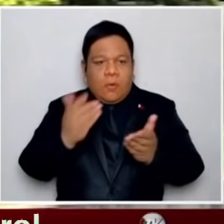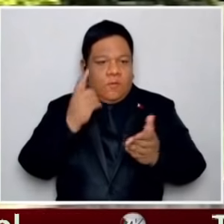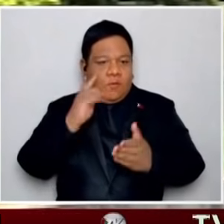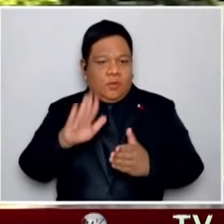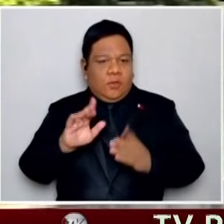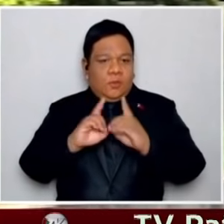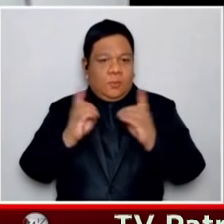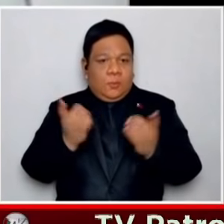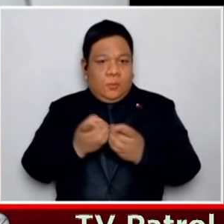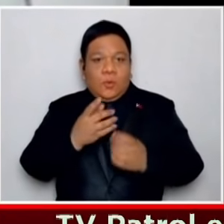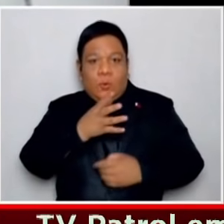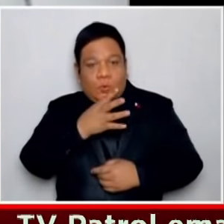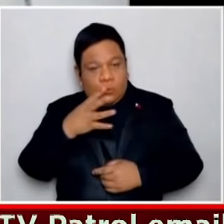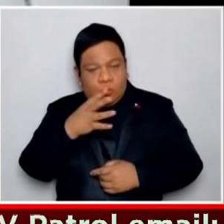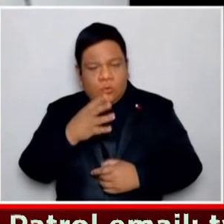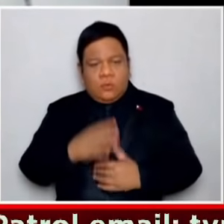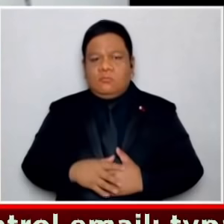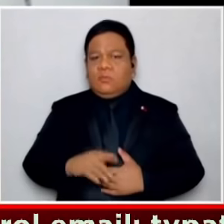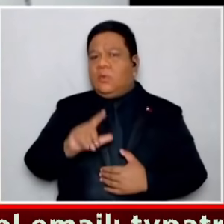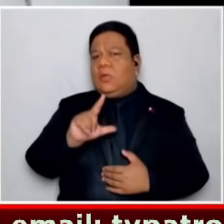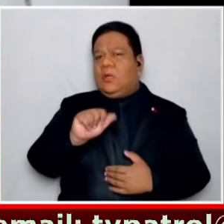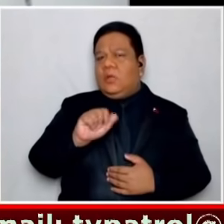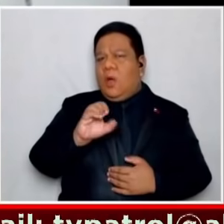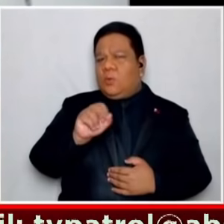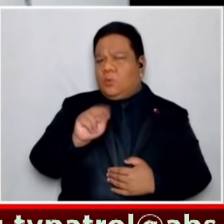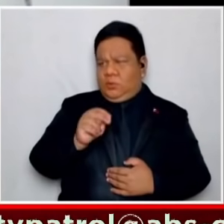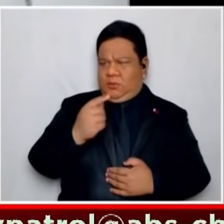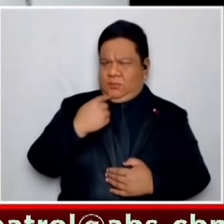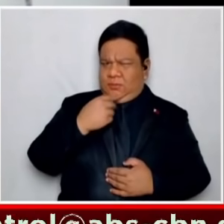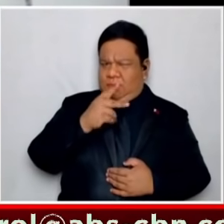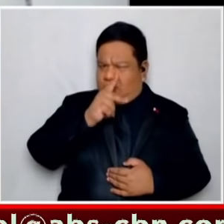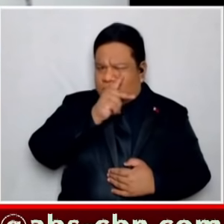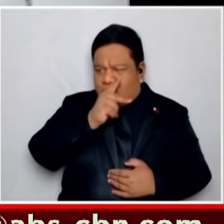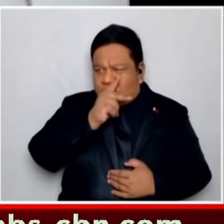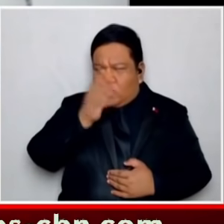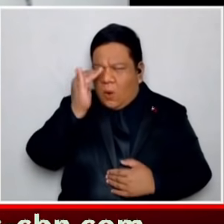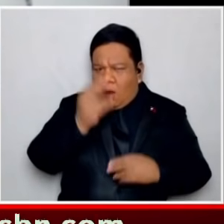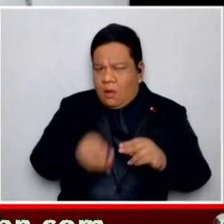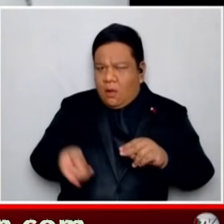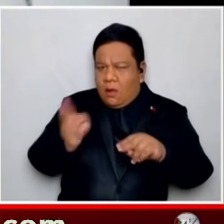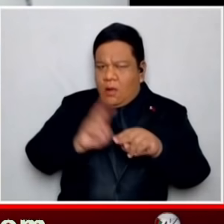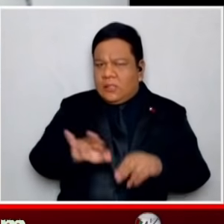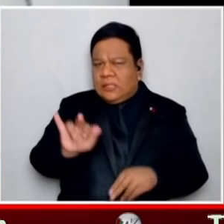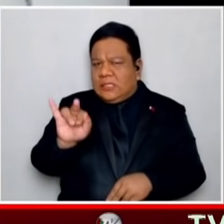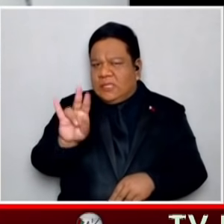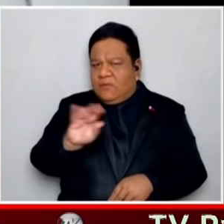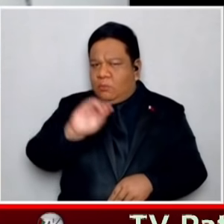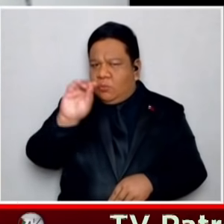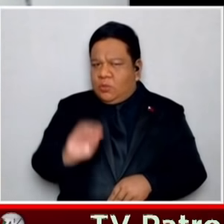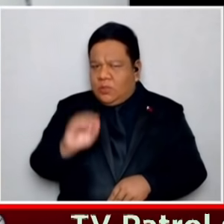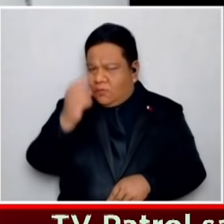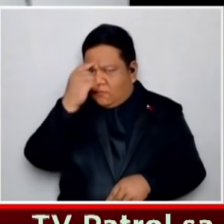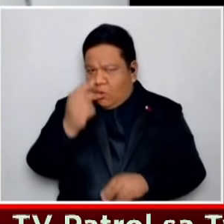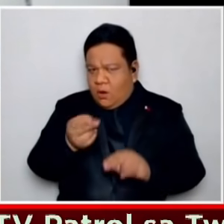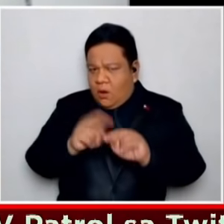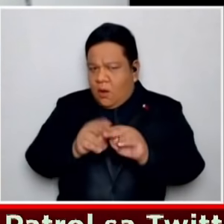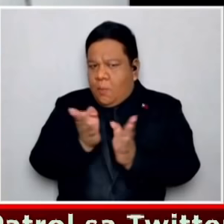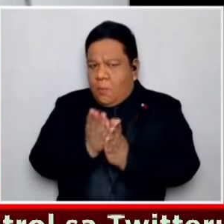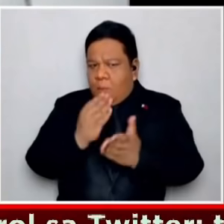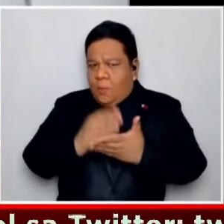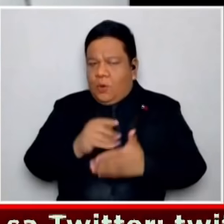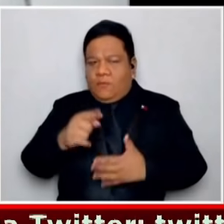Kinwestiyon din ni Lacson ang pagtaas ng 17% sa funding ng DA para sa